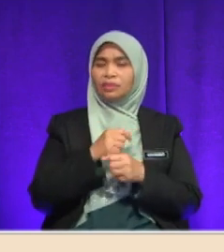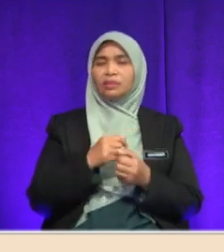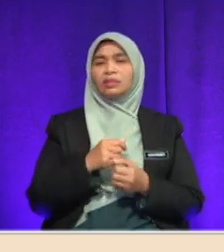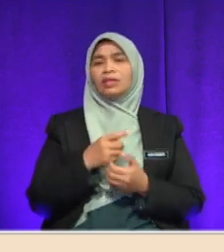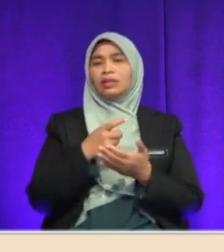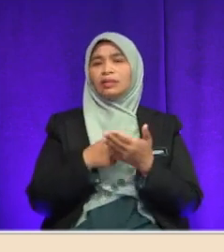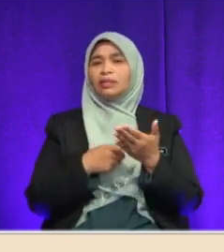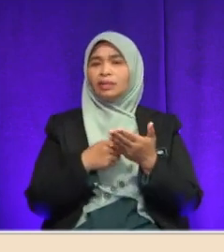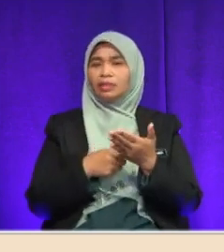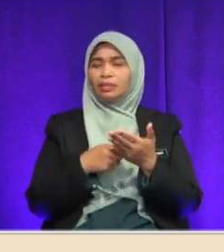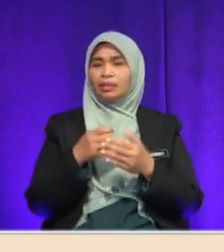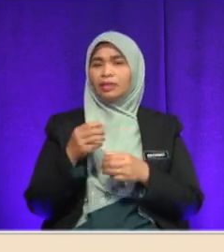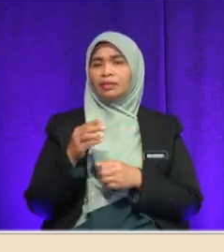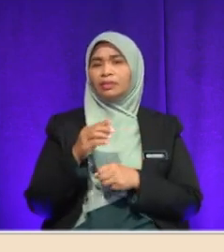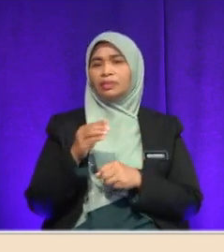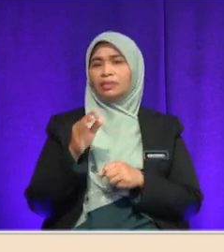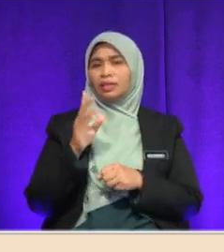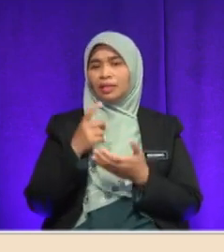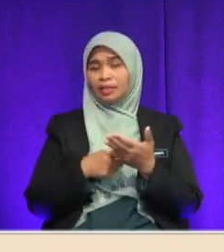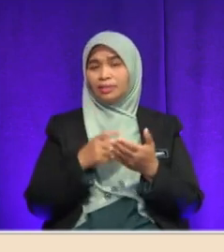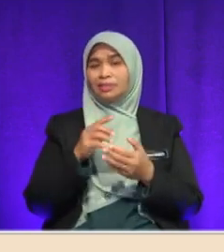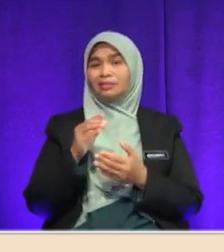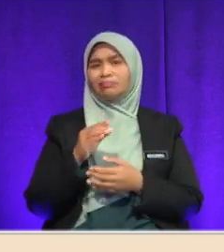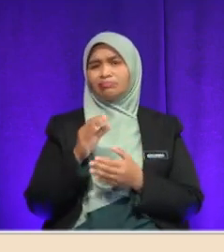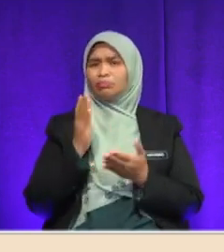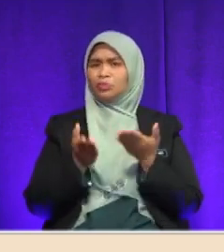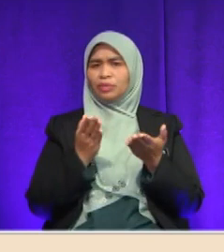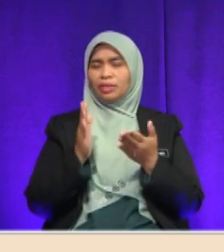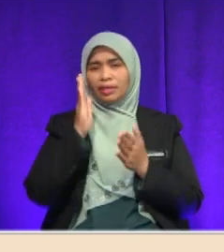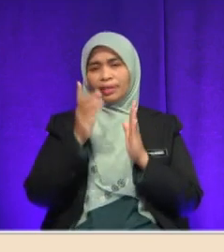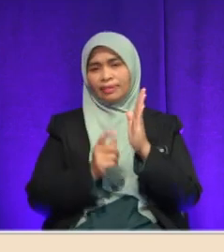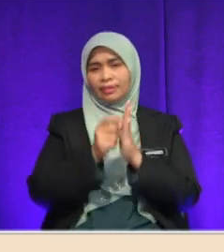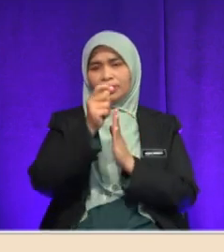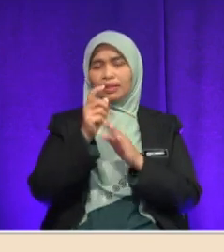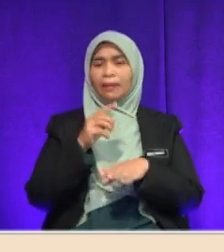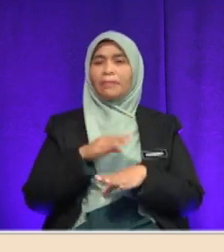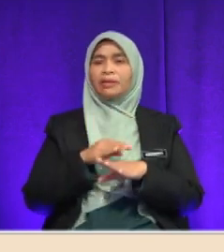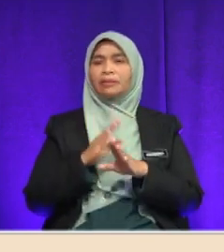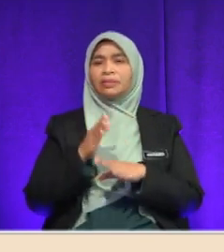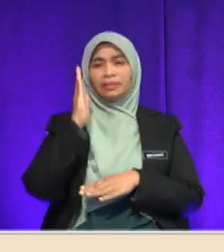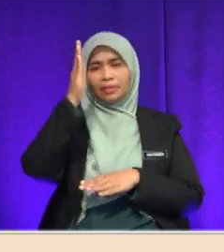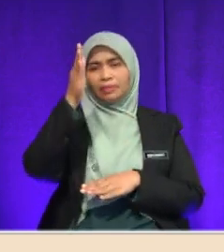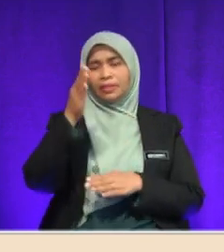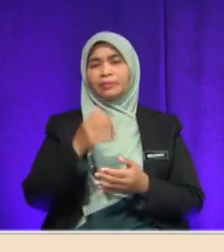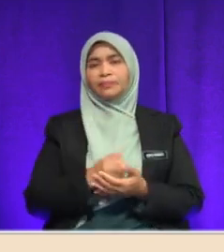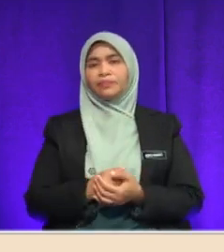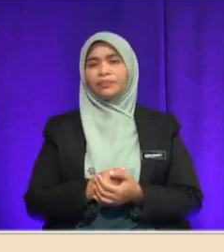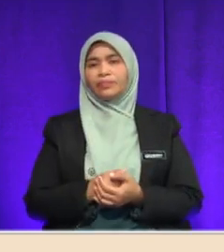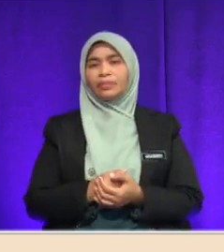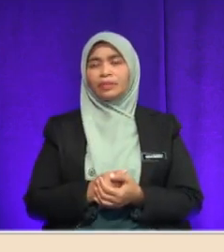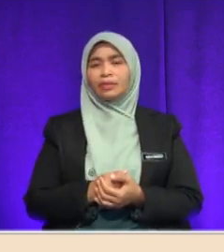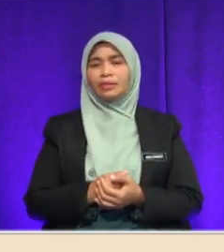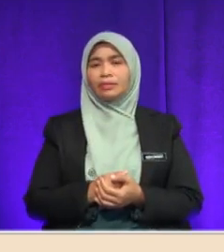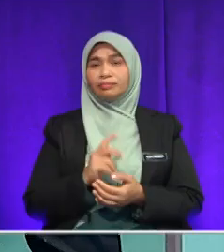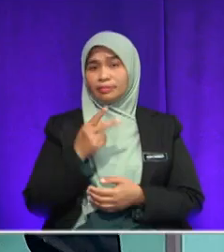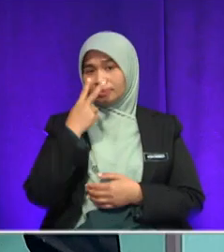D, harga dijangkakan meningkat pada masa hadapan. Okey, so kalau